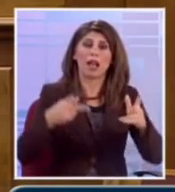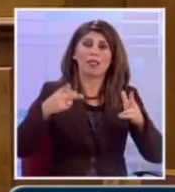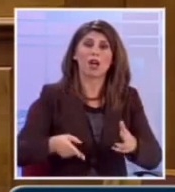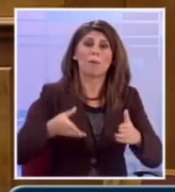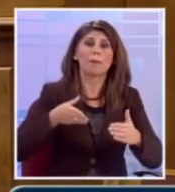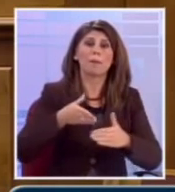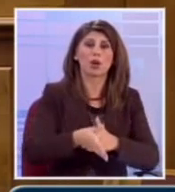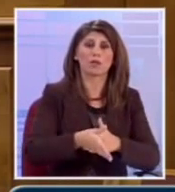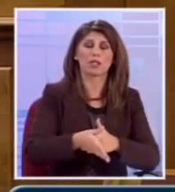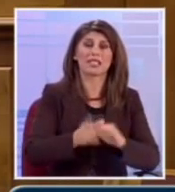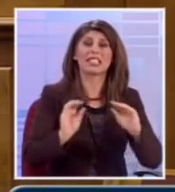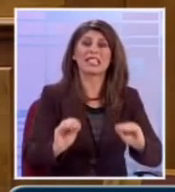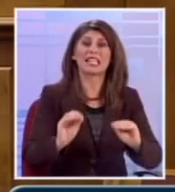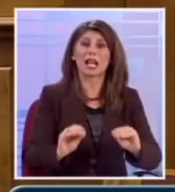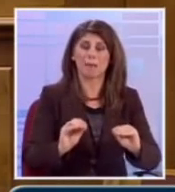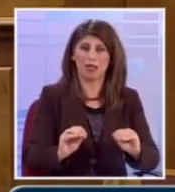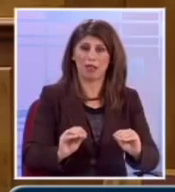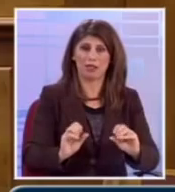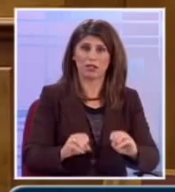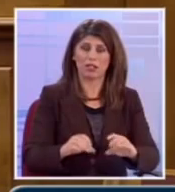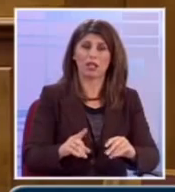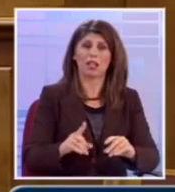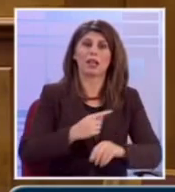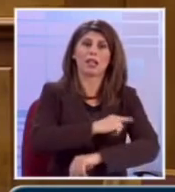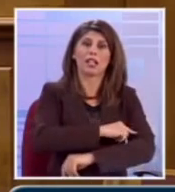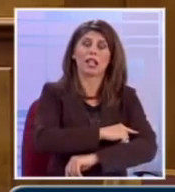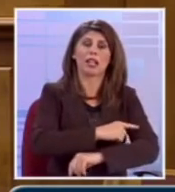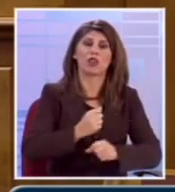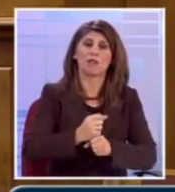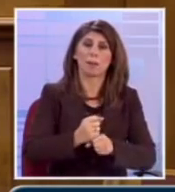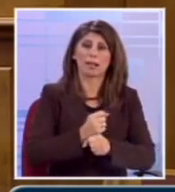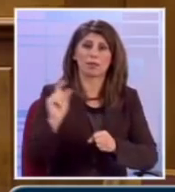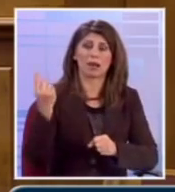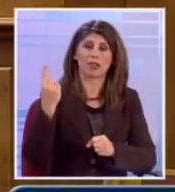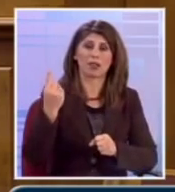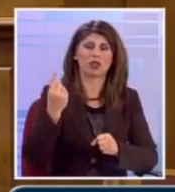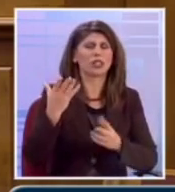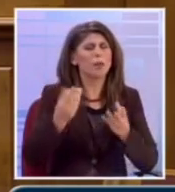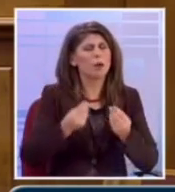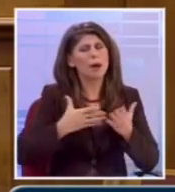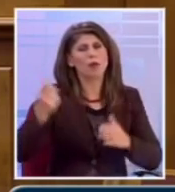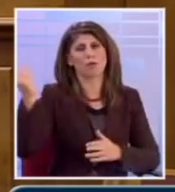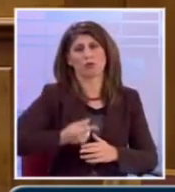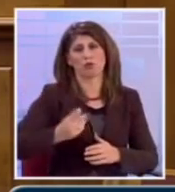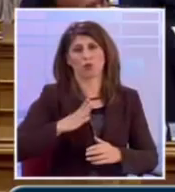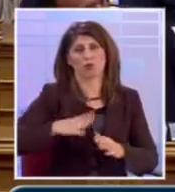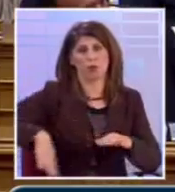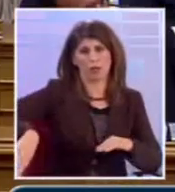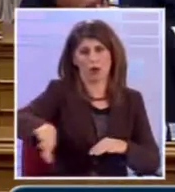πρόσβασης στην εκπαίδευση και την ιατροφαρμακευτική περίθαλψη για μεγάλο μέρος του πληθυσμού.